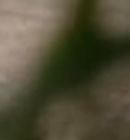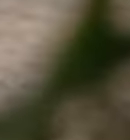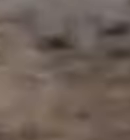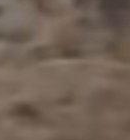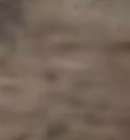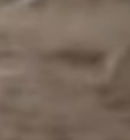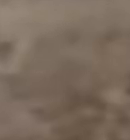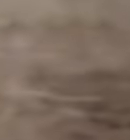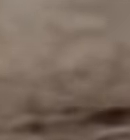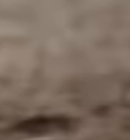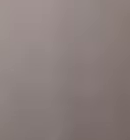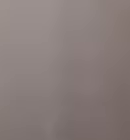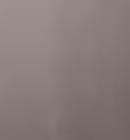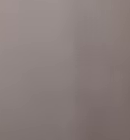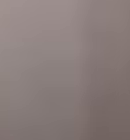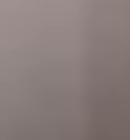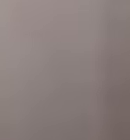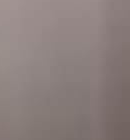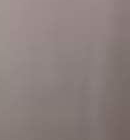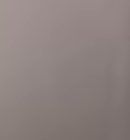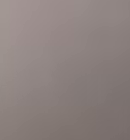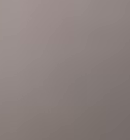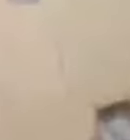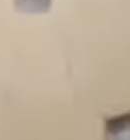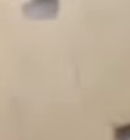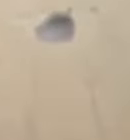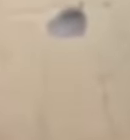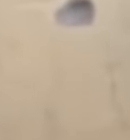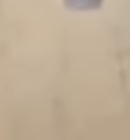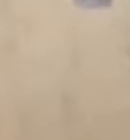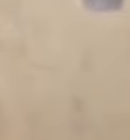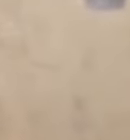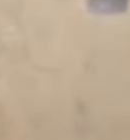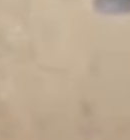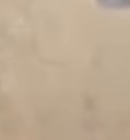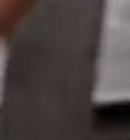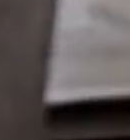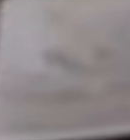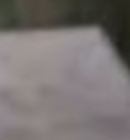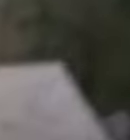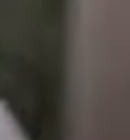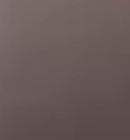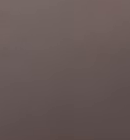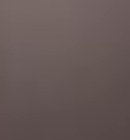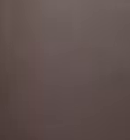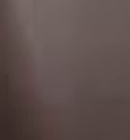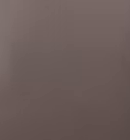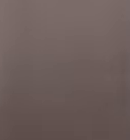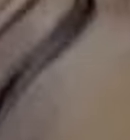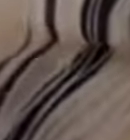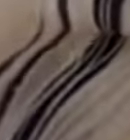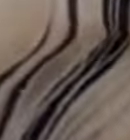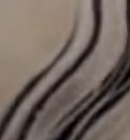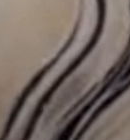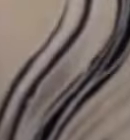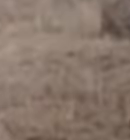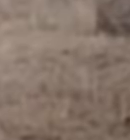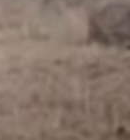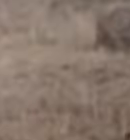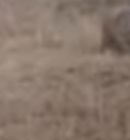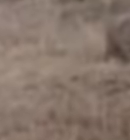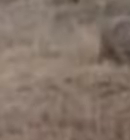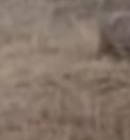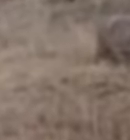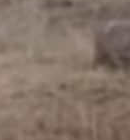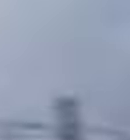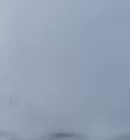Ugonjwa wa TB sio uchawi. Mtu yeyote yule anaweza kupatwa na ugonjwa huu. Lakini ukimeza dawa